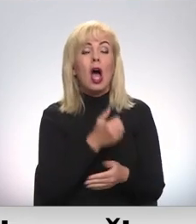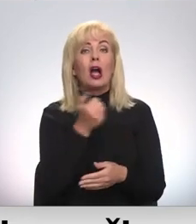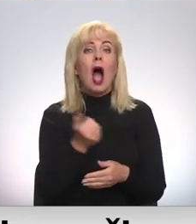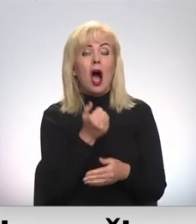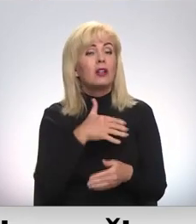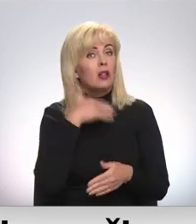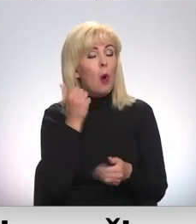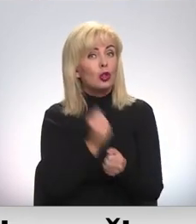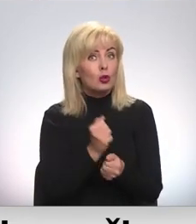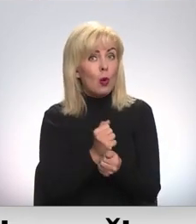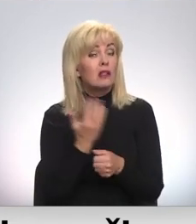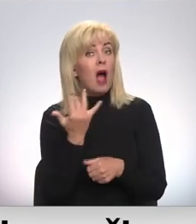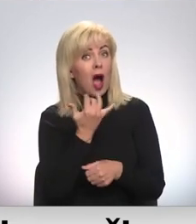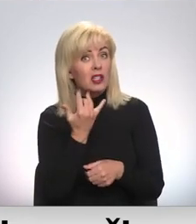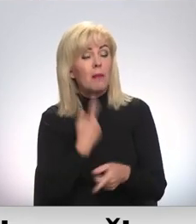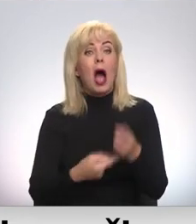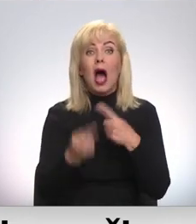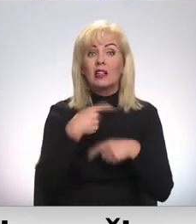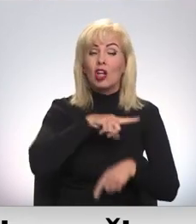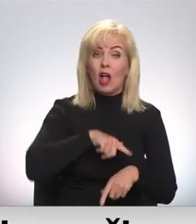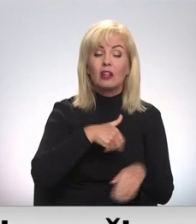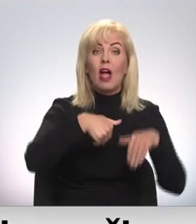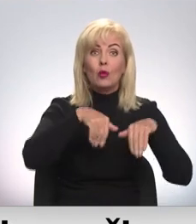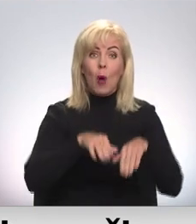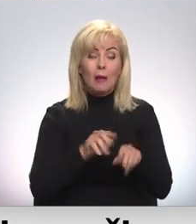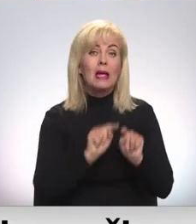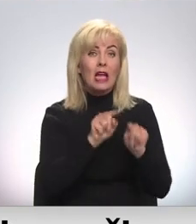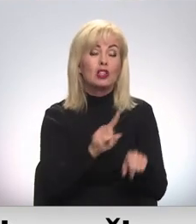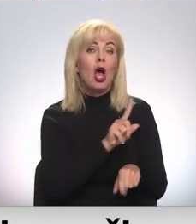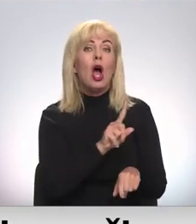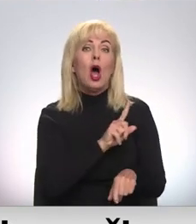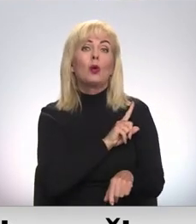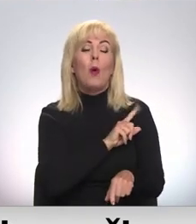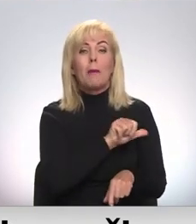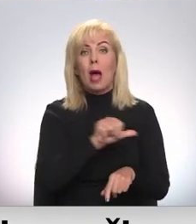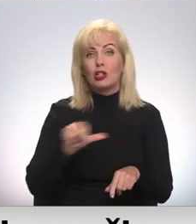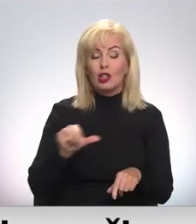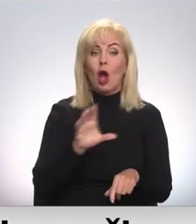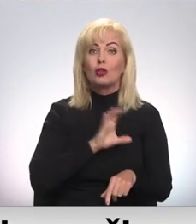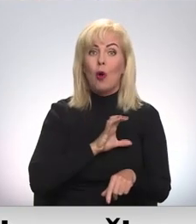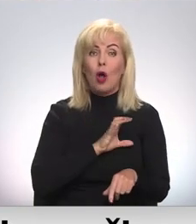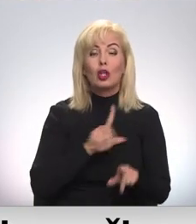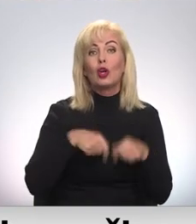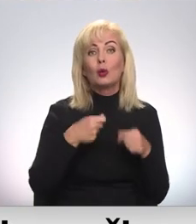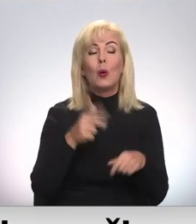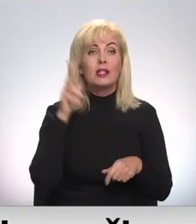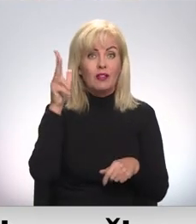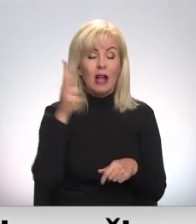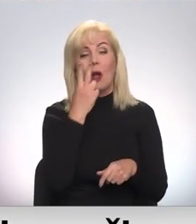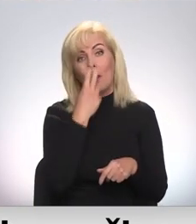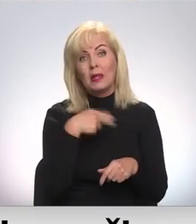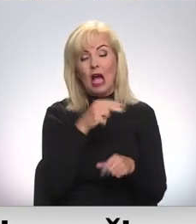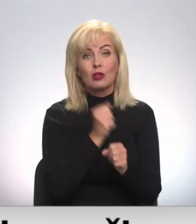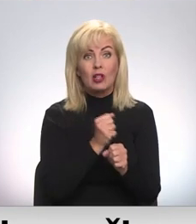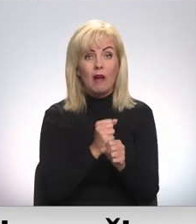ārzemēs, sieviete nolēma atgriezties Latvijā un iestāties valsts robežsardzes koledžā. Nu jau dots profesionālais zvērests, iegūts pirmais rūdījums darbā,